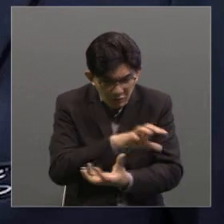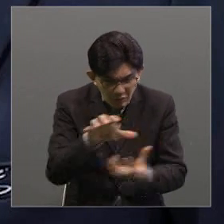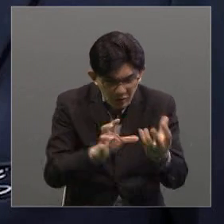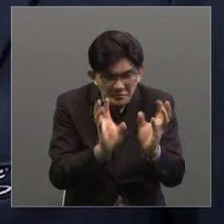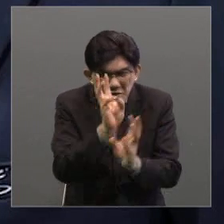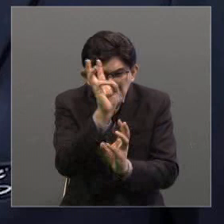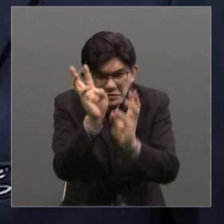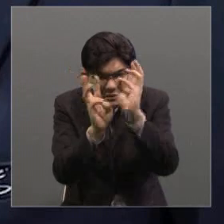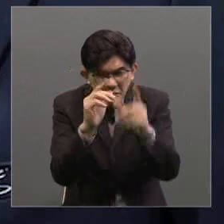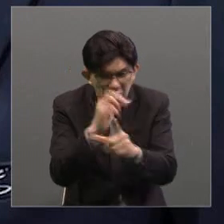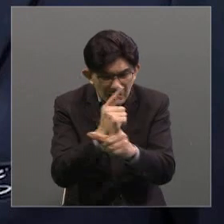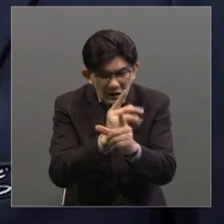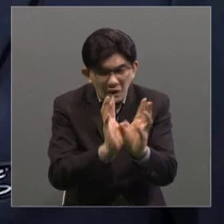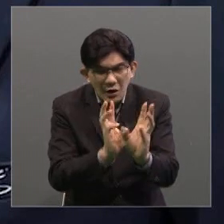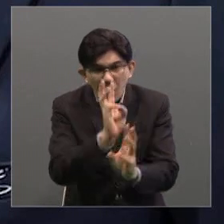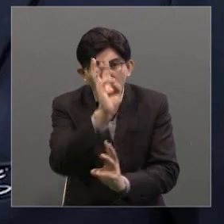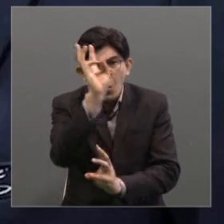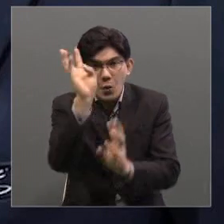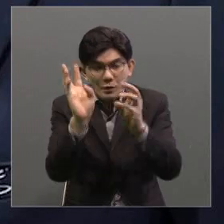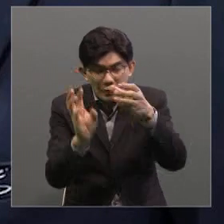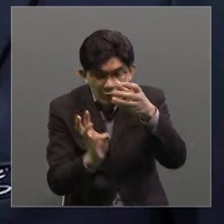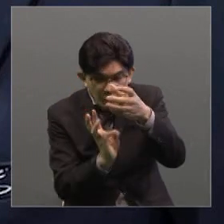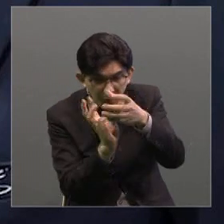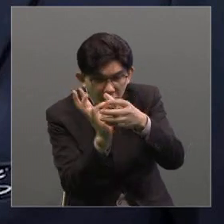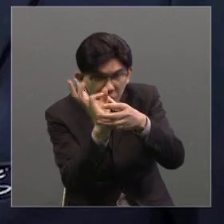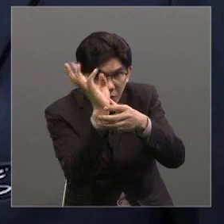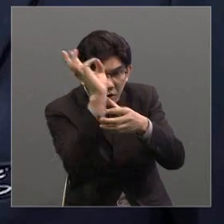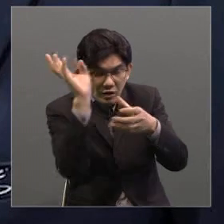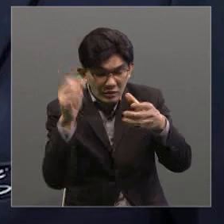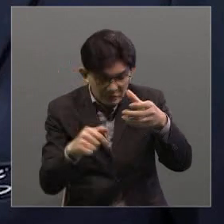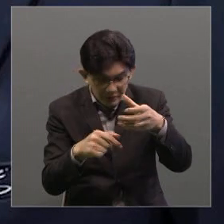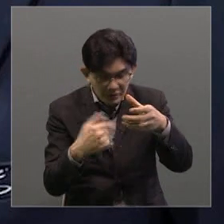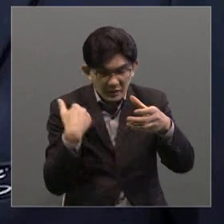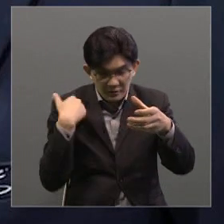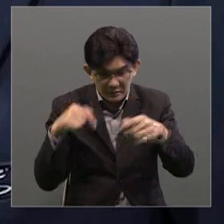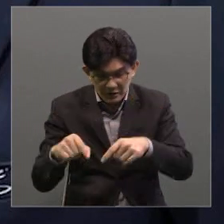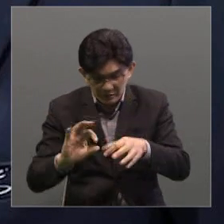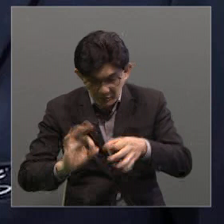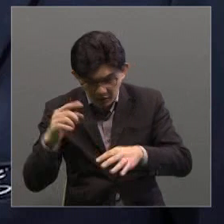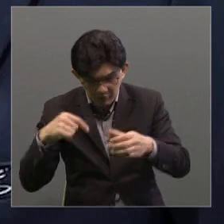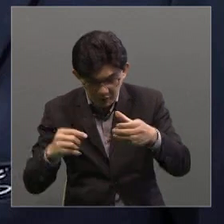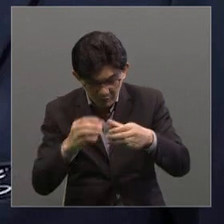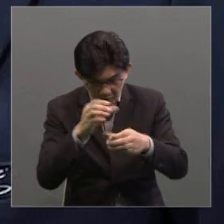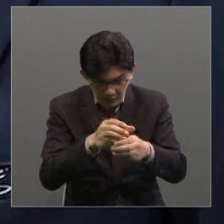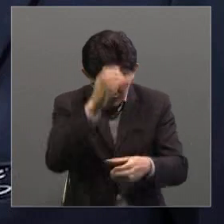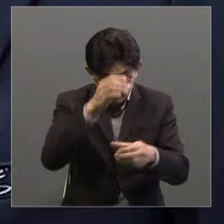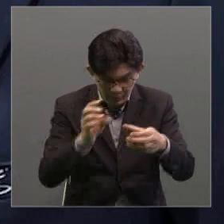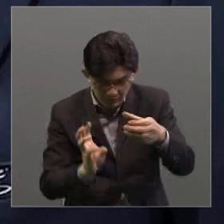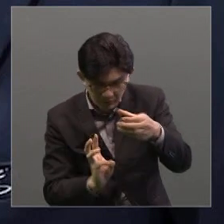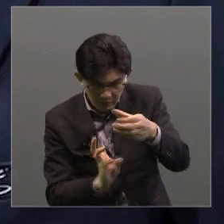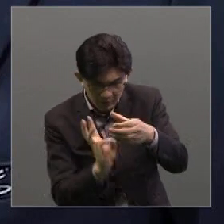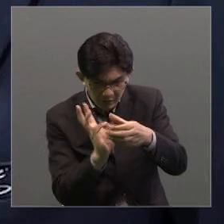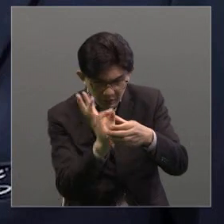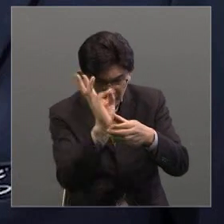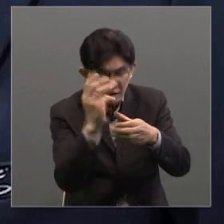ขนาดเล็กของเหล็กเนี่ยลอยขึ้นไปที่ปล่องคุณผู้ชมที่ติดตามข่าวก่อนหน้านี้ตั้งแต่เมื่อวานจะพอนึกภาพออกคือตรงโรงหลอมตรงนั้นเราจะ